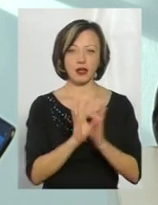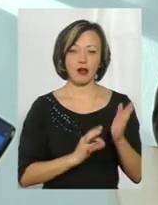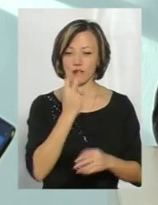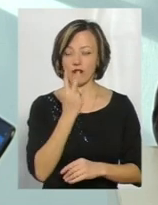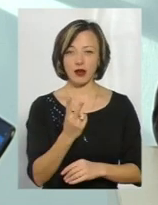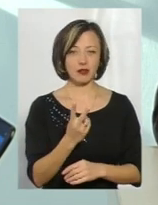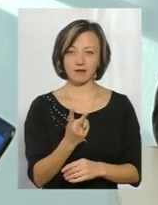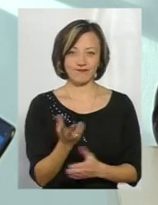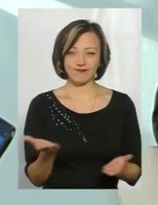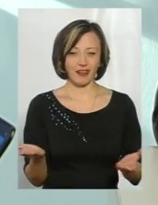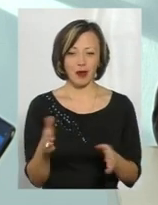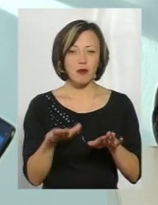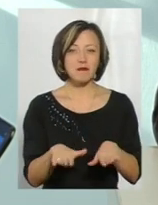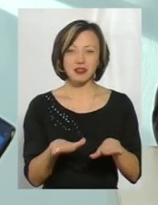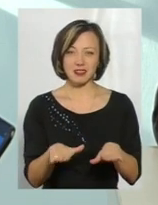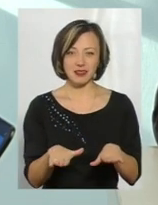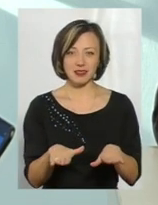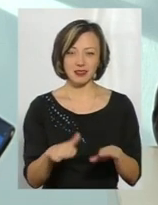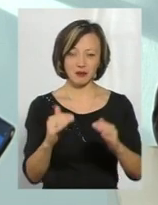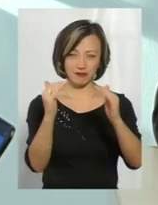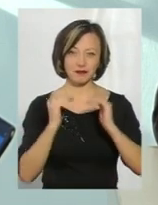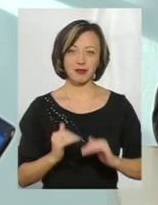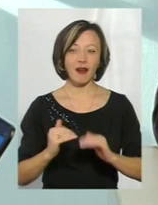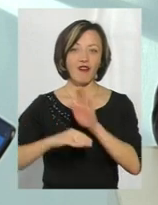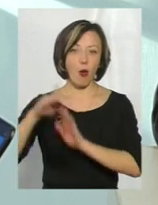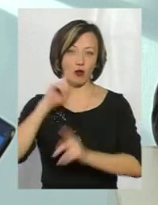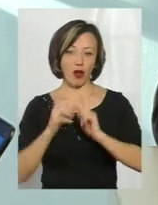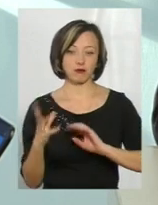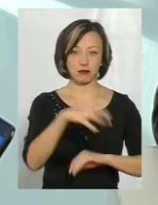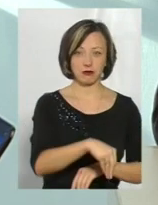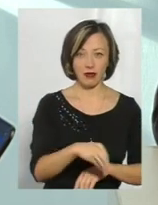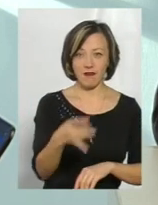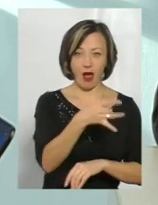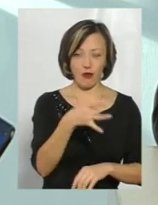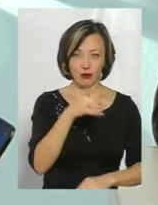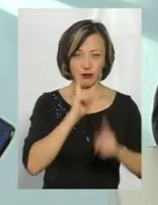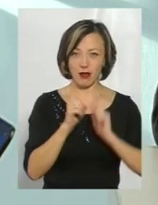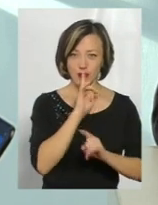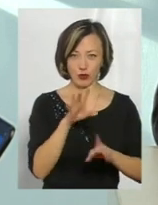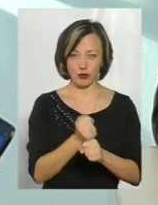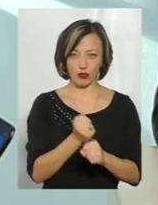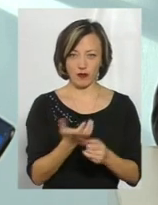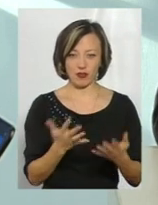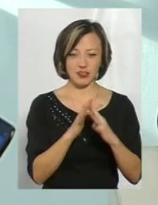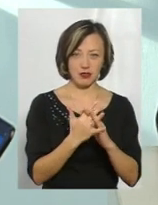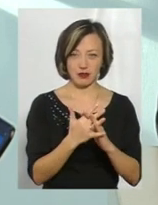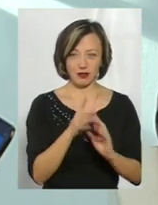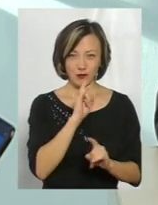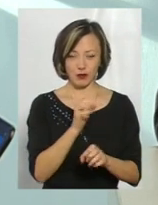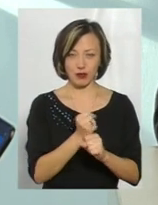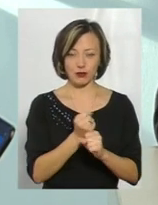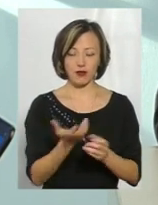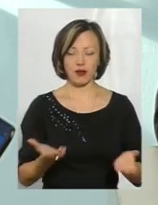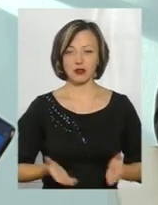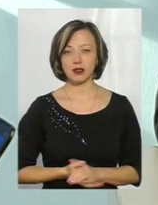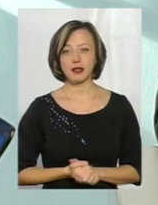що навряд чи вона стане, опуститься рангом і так далі, тому що якщо вона впізнавана, тобто вона має якусь посаду, чи обрано на високі посади